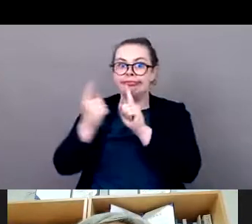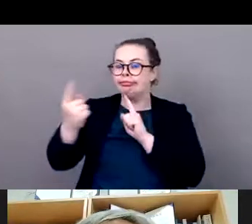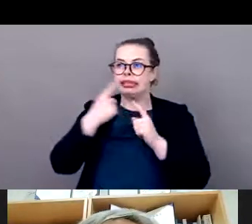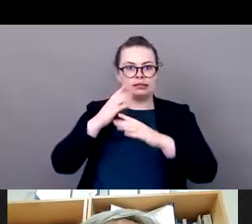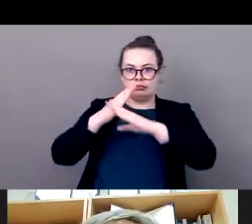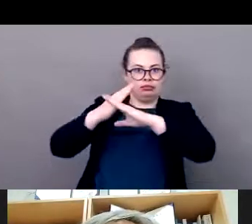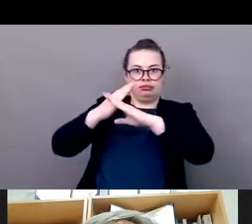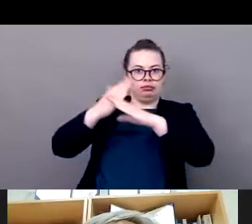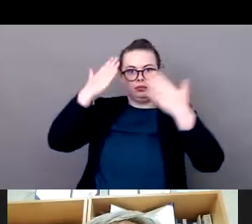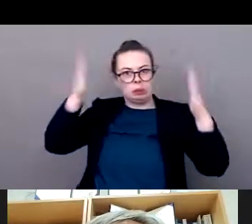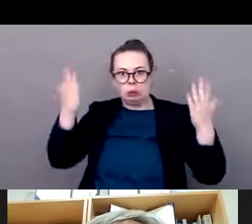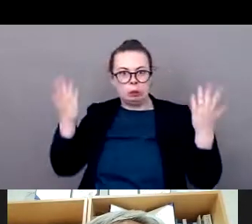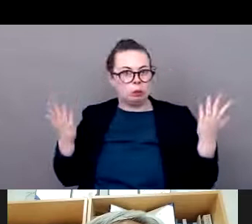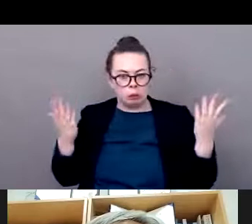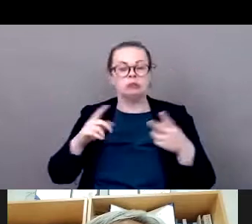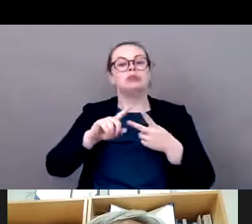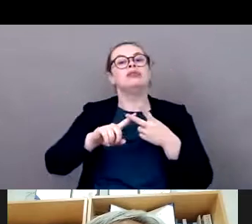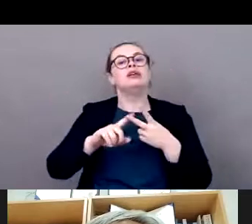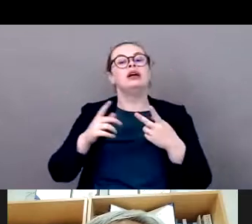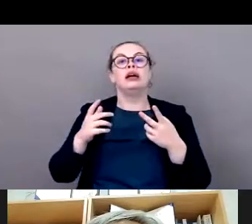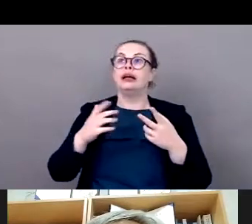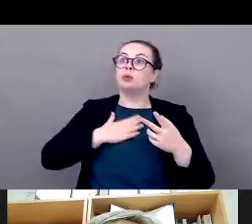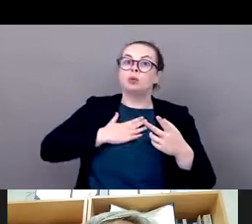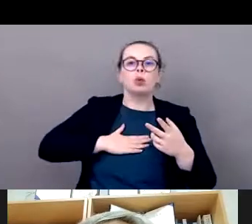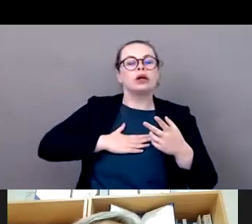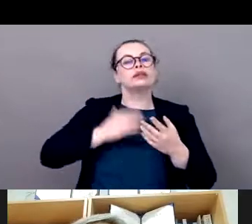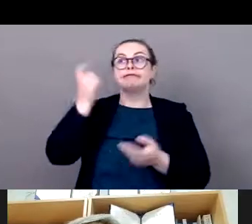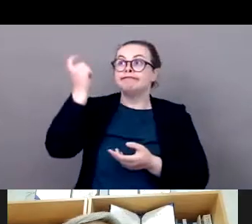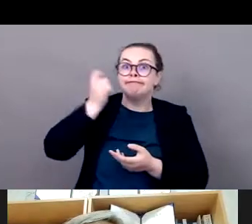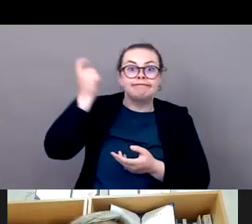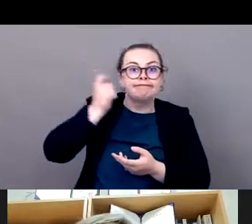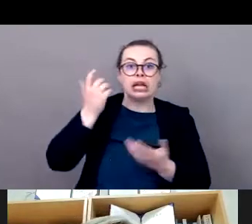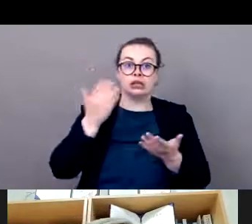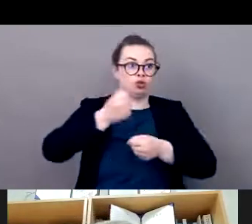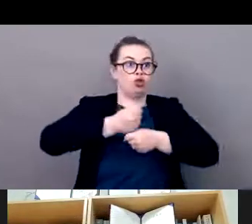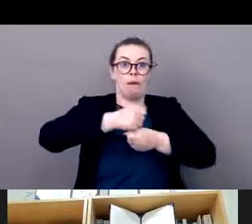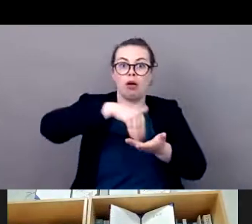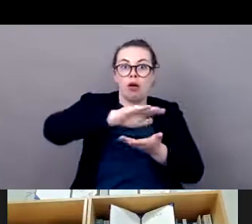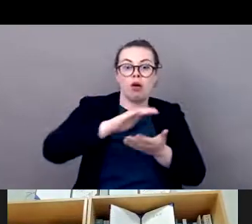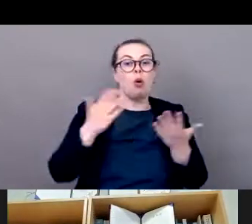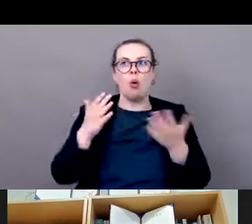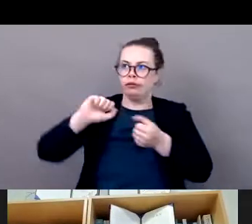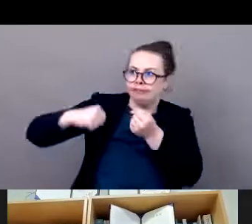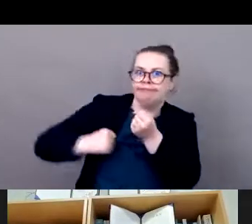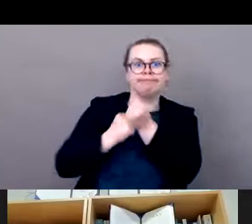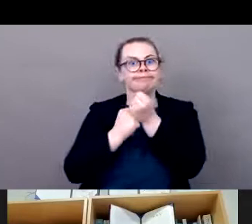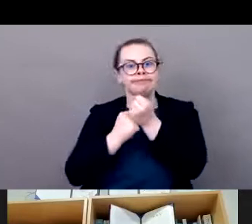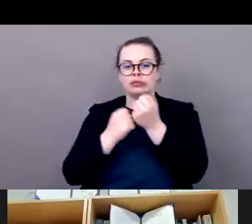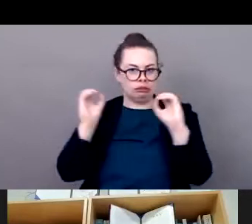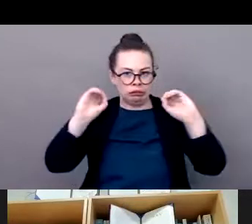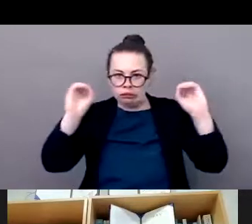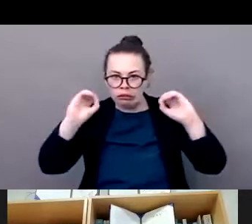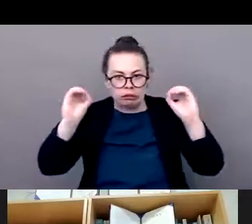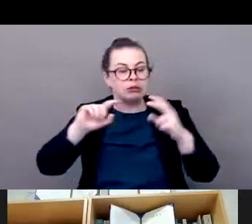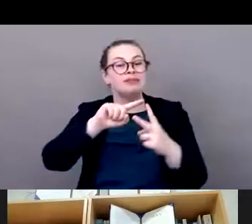les personnes en situation de handicap, ainsi que des obstacles à l'accès à la protection sociale, un impact sur